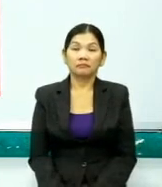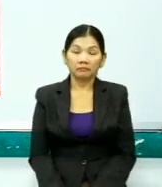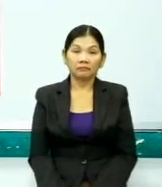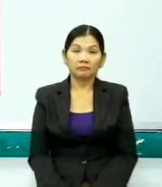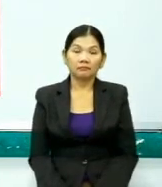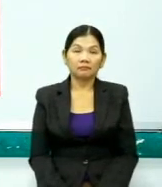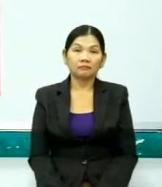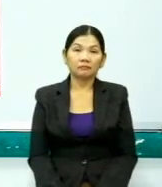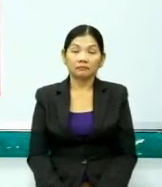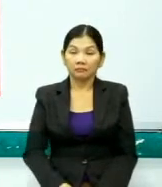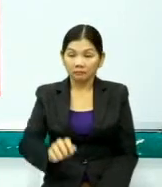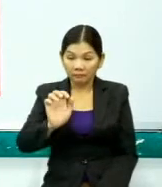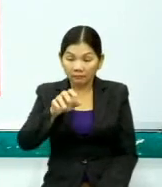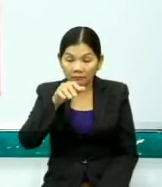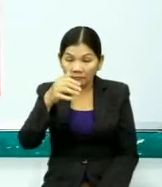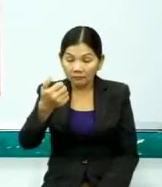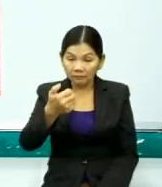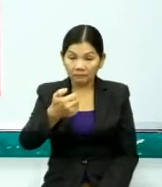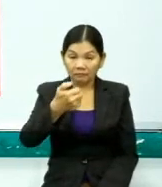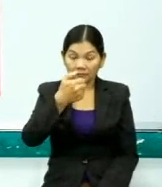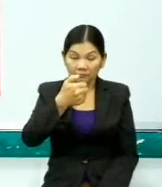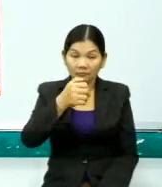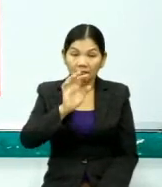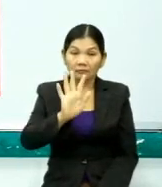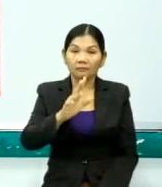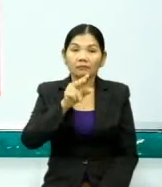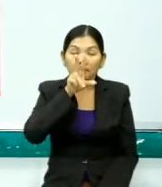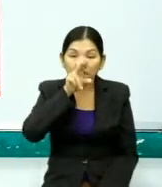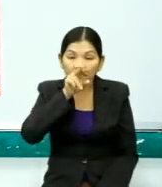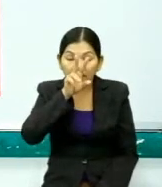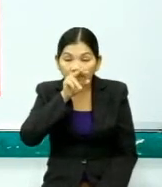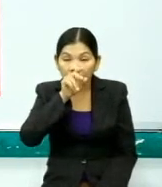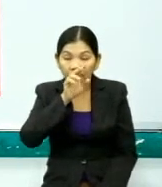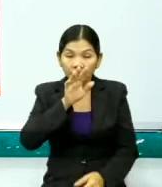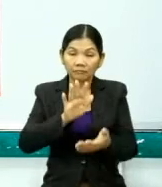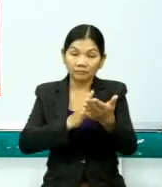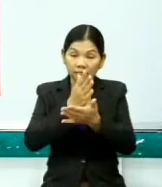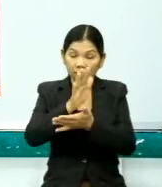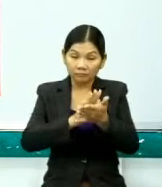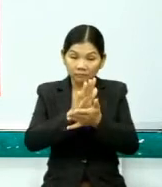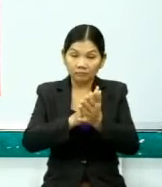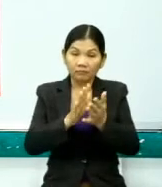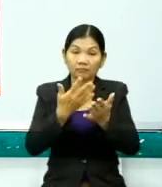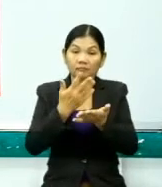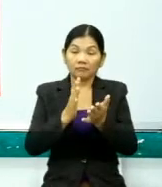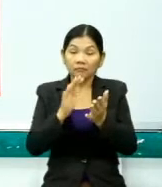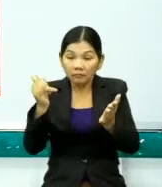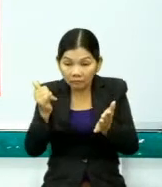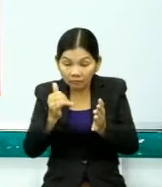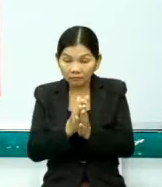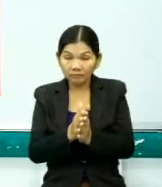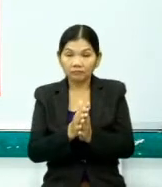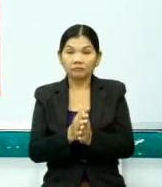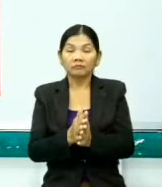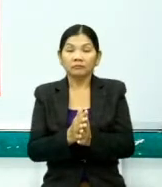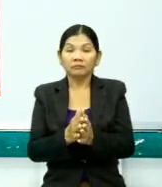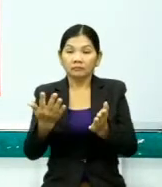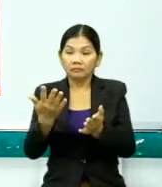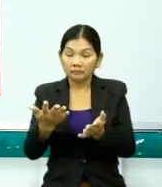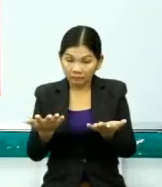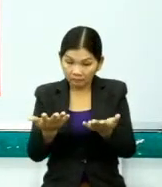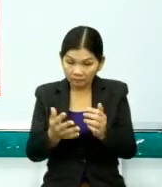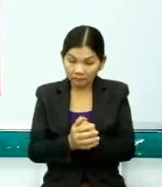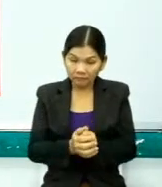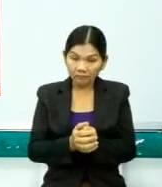chà sát tía chay ở vậy tía con khai pi mà hộp trà Chà, nhắn bị cháy smile nâng bị nhắm con